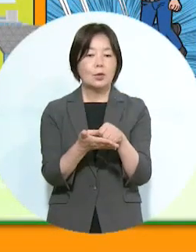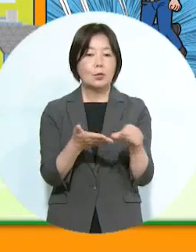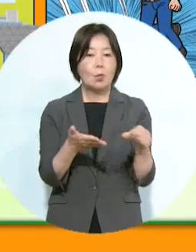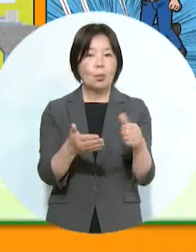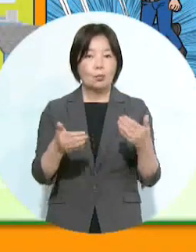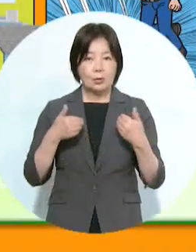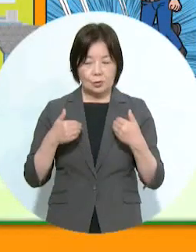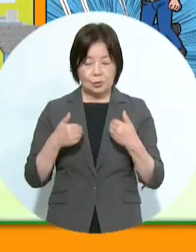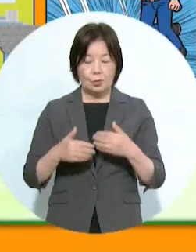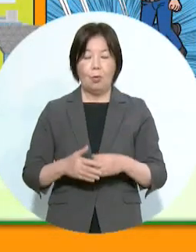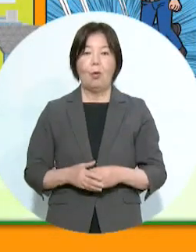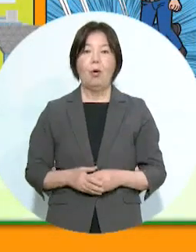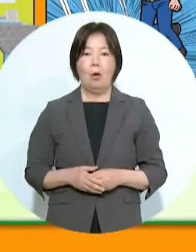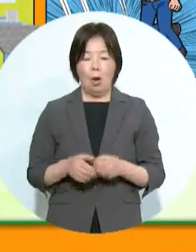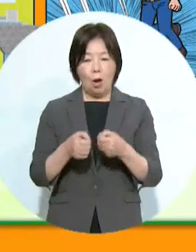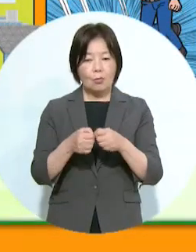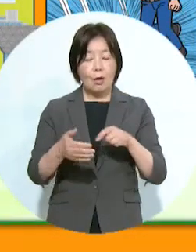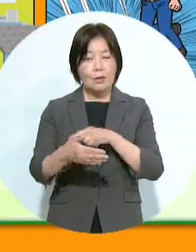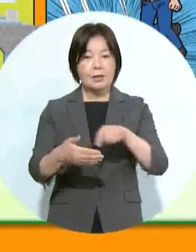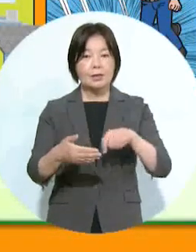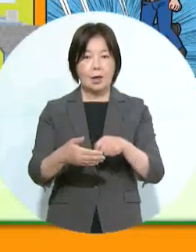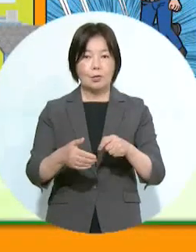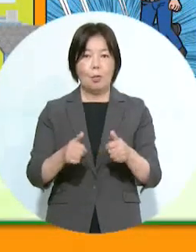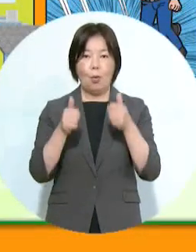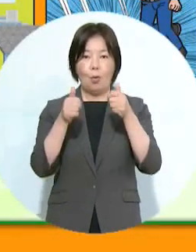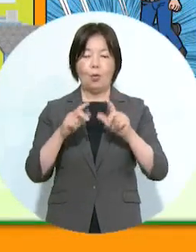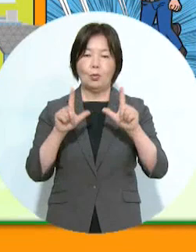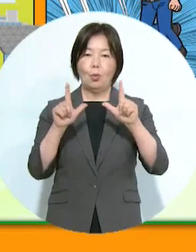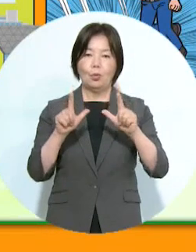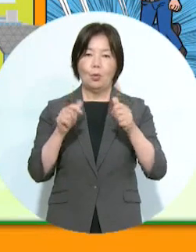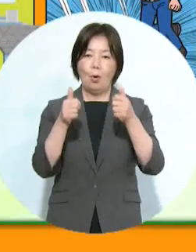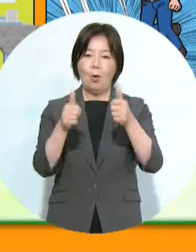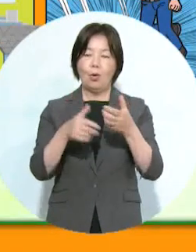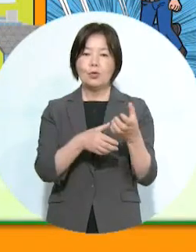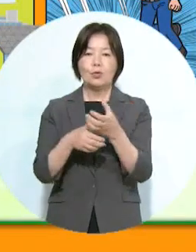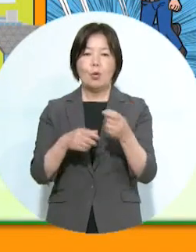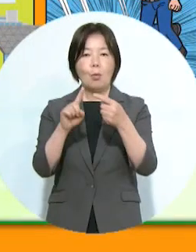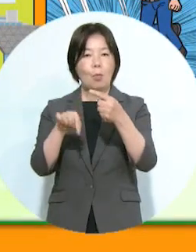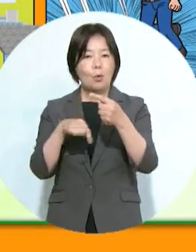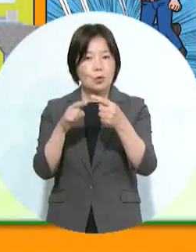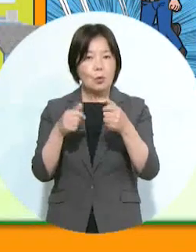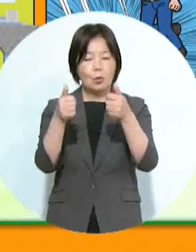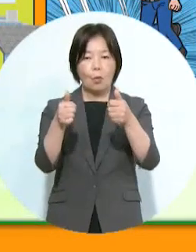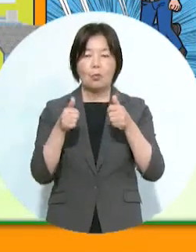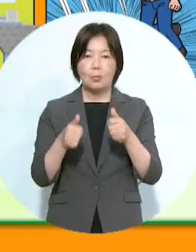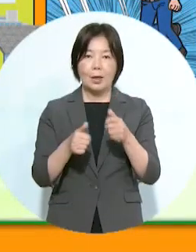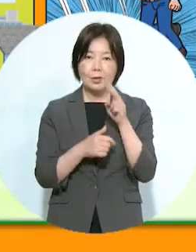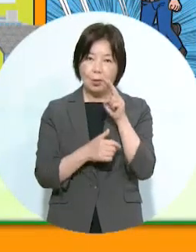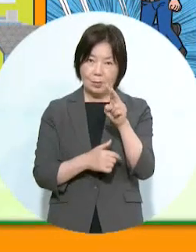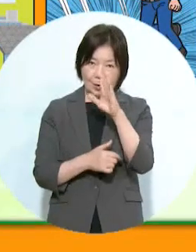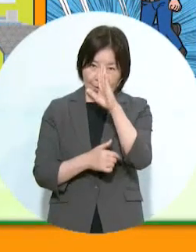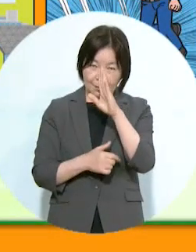要です。詳しくは東京消防庁のホームページをご覧ください。